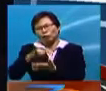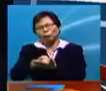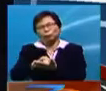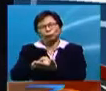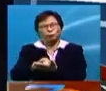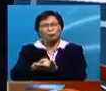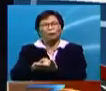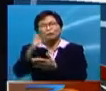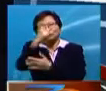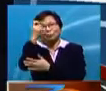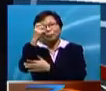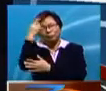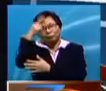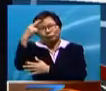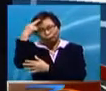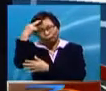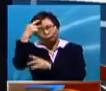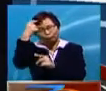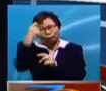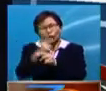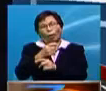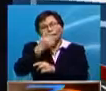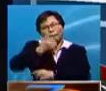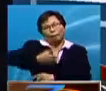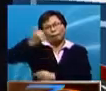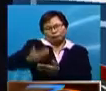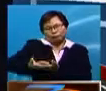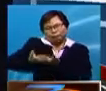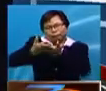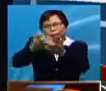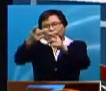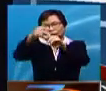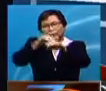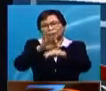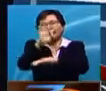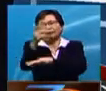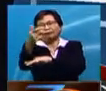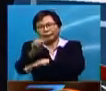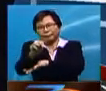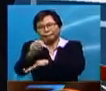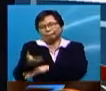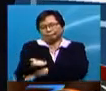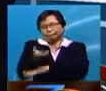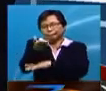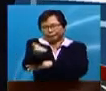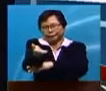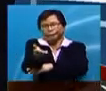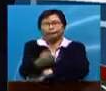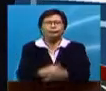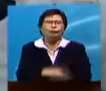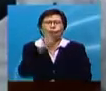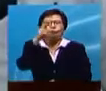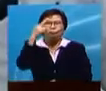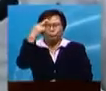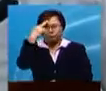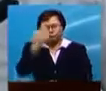dibuat atas sebab-sebab tertentu Elok dikemukakan kepada fam